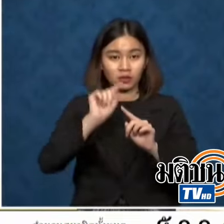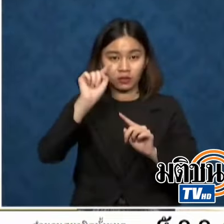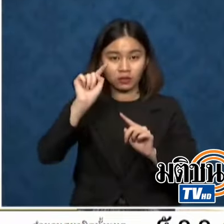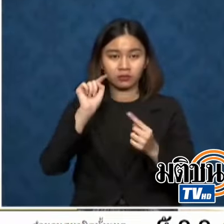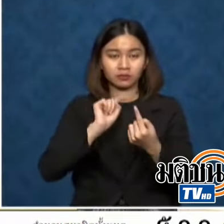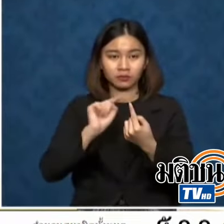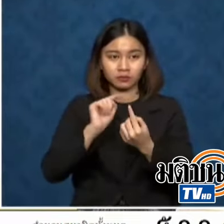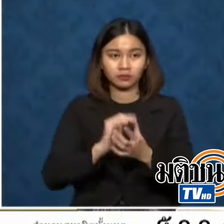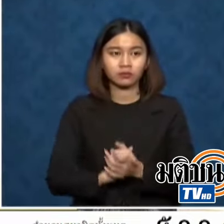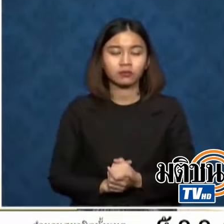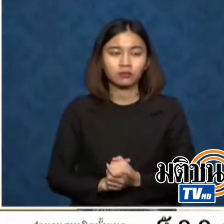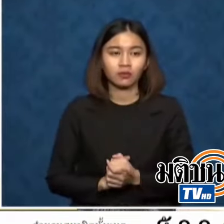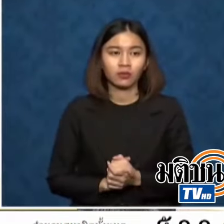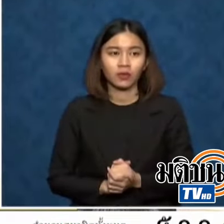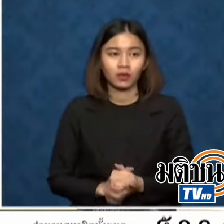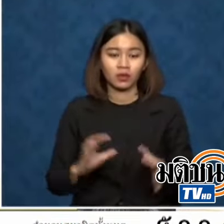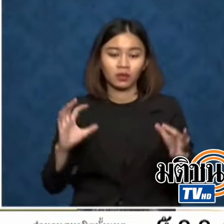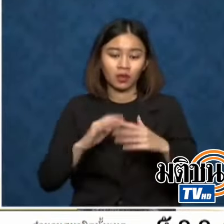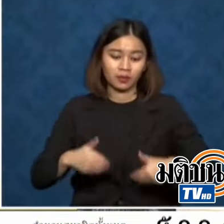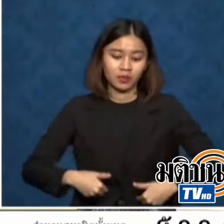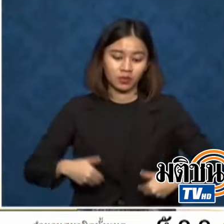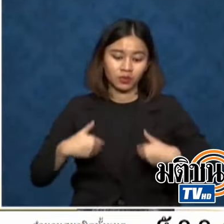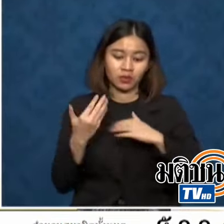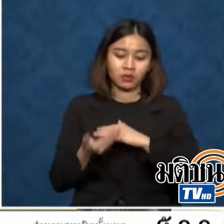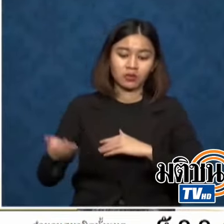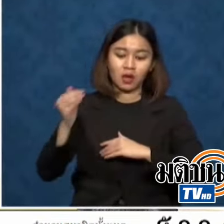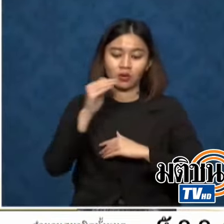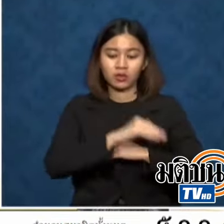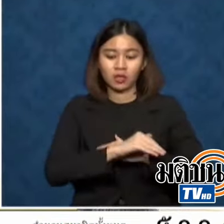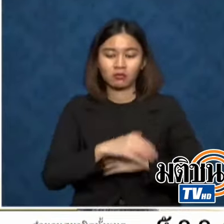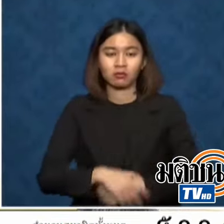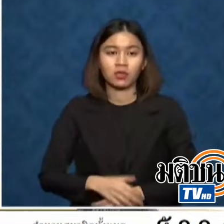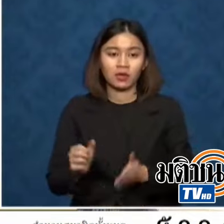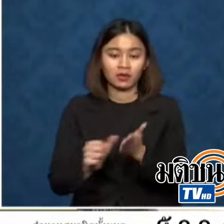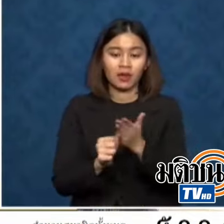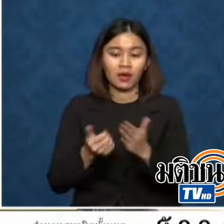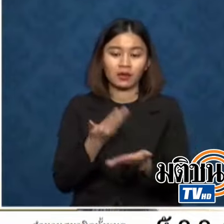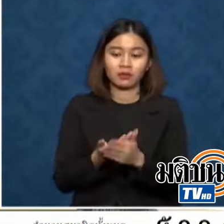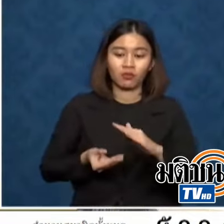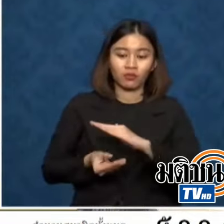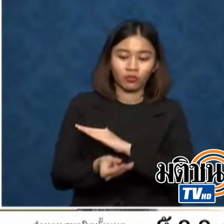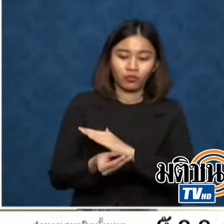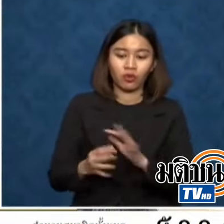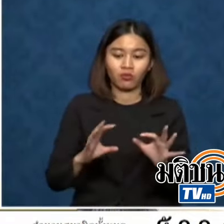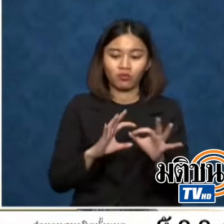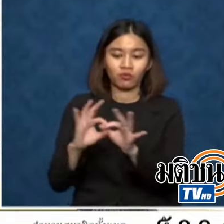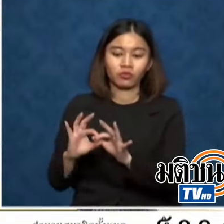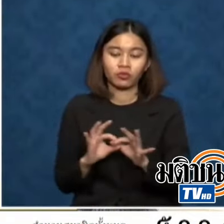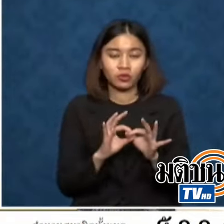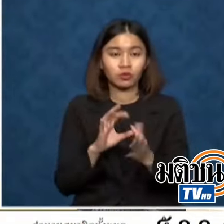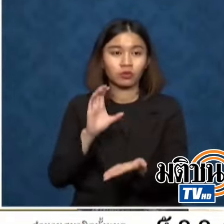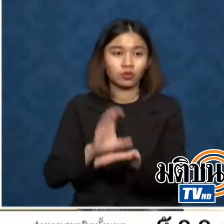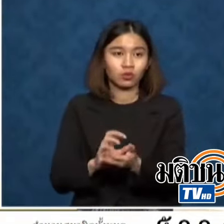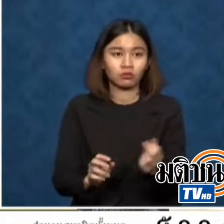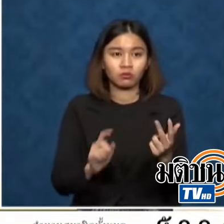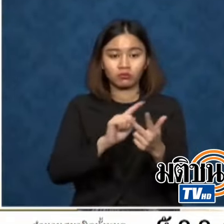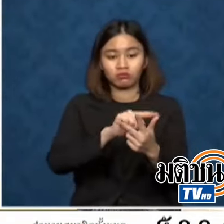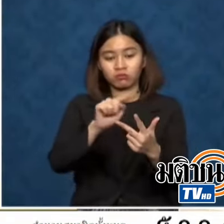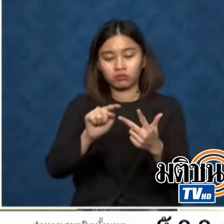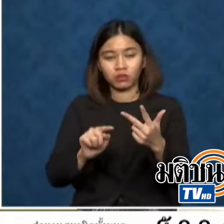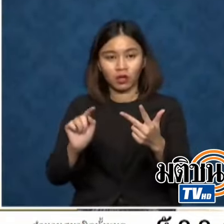1มืดเรื่องปากท้องมืดแก้่วยมืดผูกขาด 3ข้อ